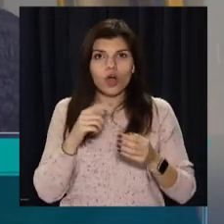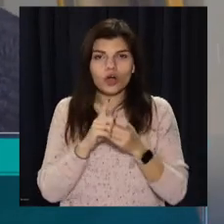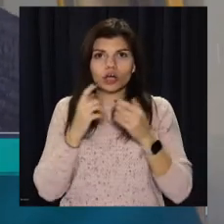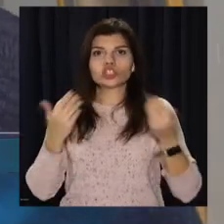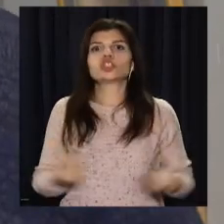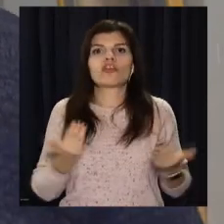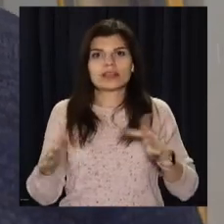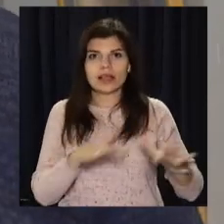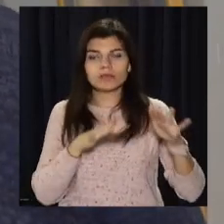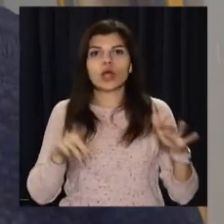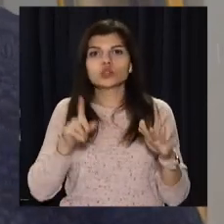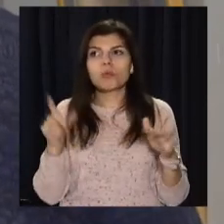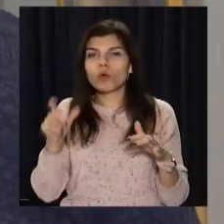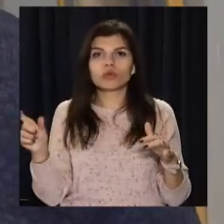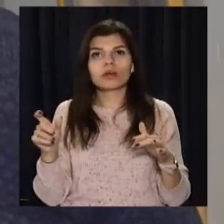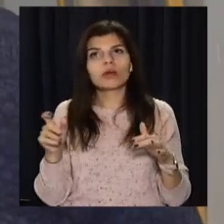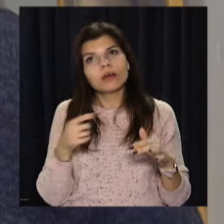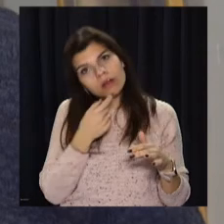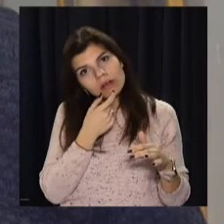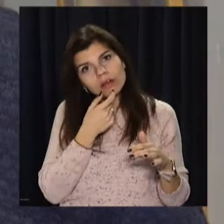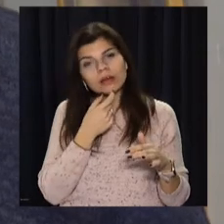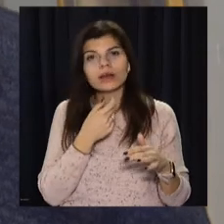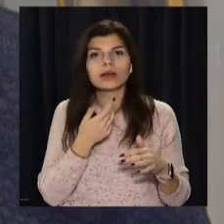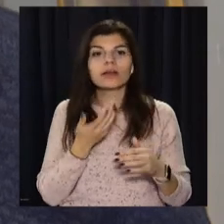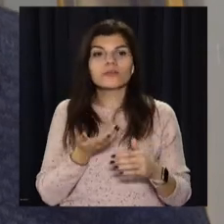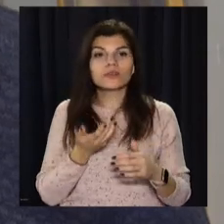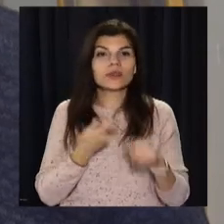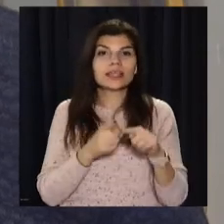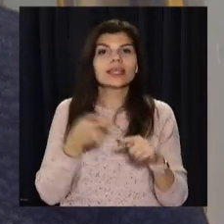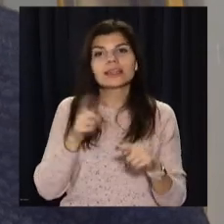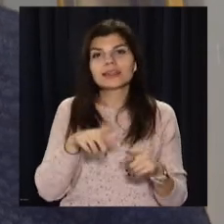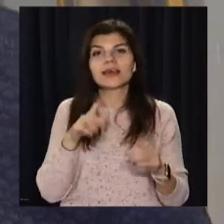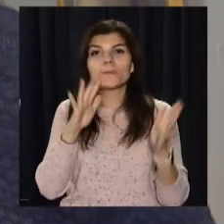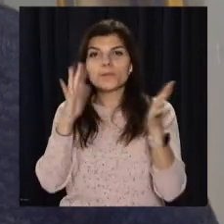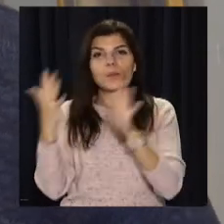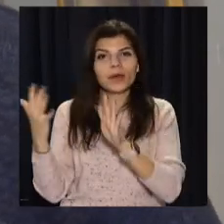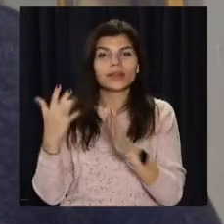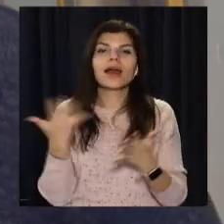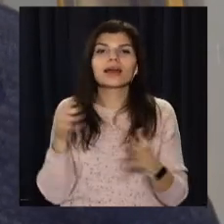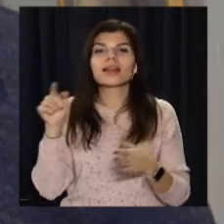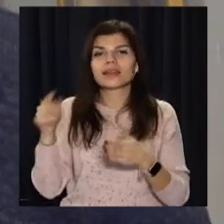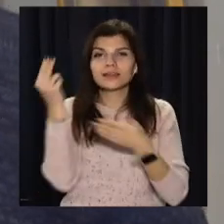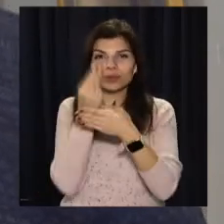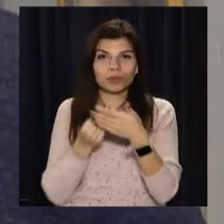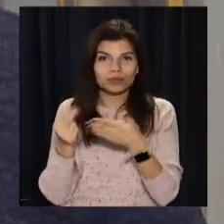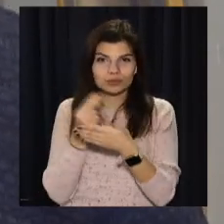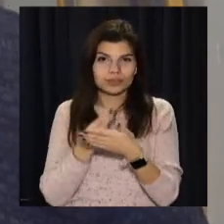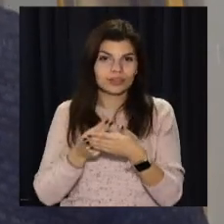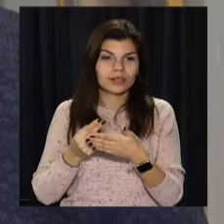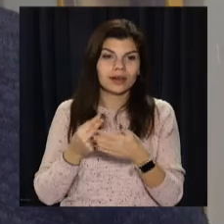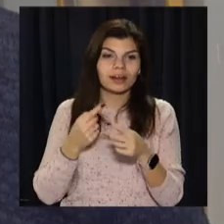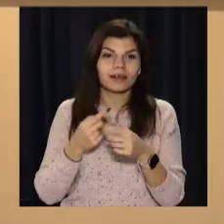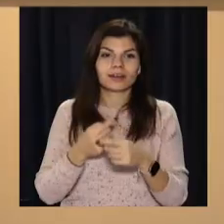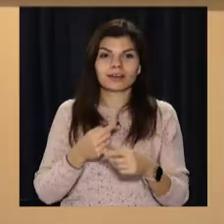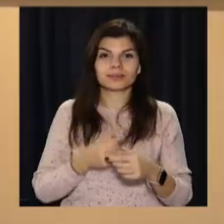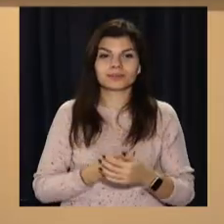аби зацікавити, більш заглибити глядача в ті моменти, да, там, які зображені на цих графічних